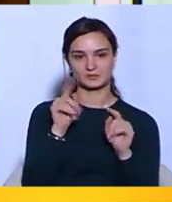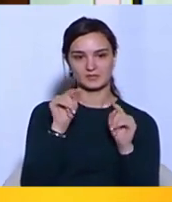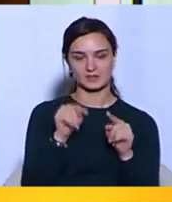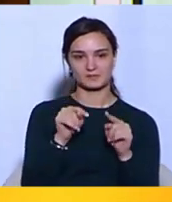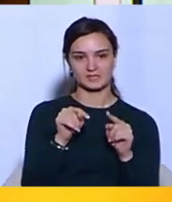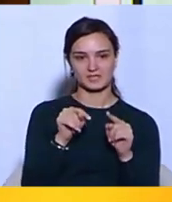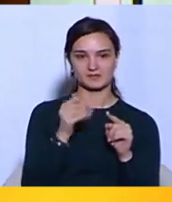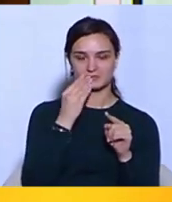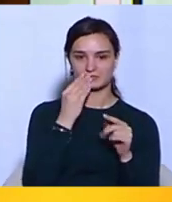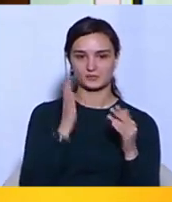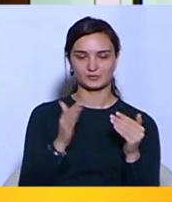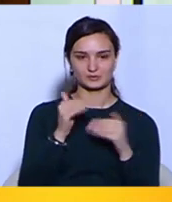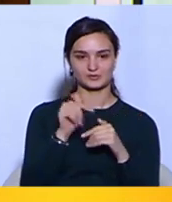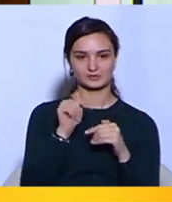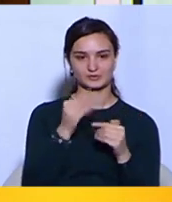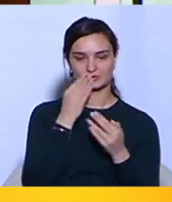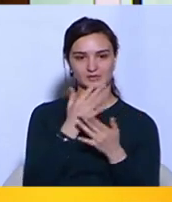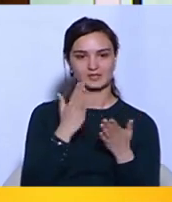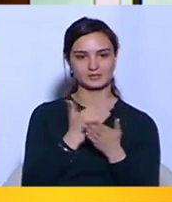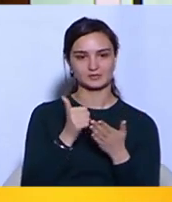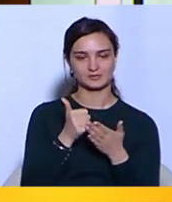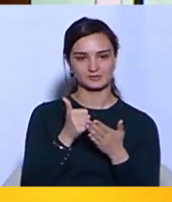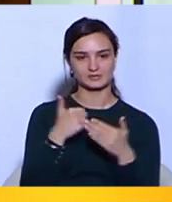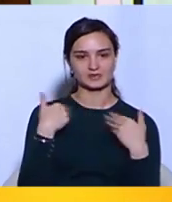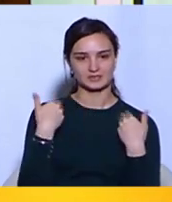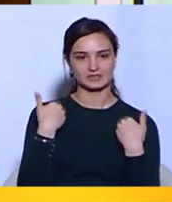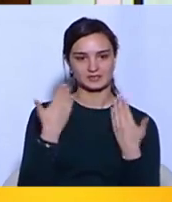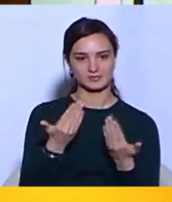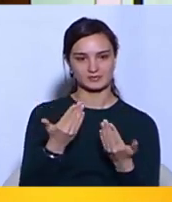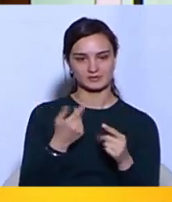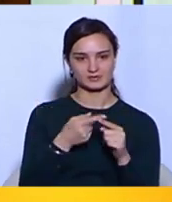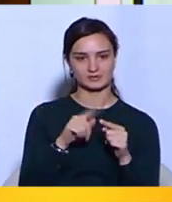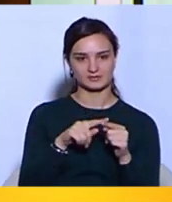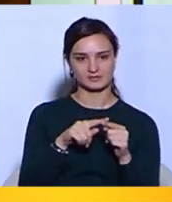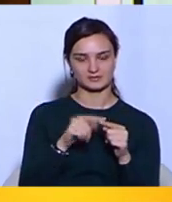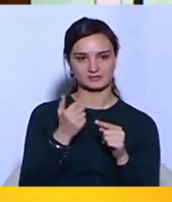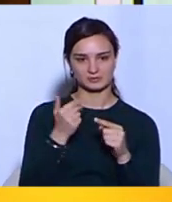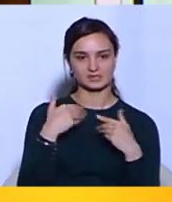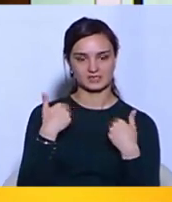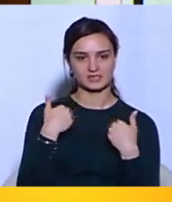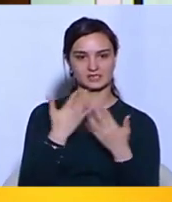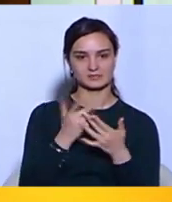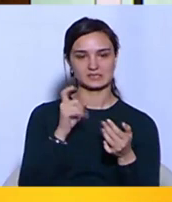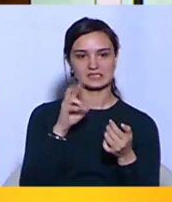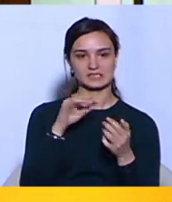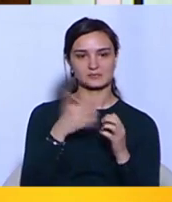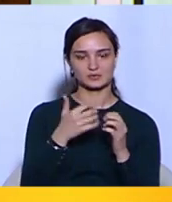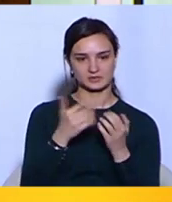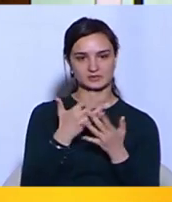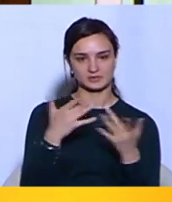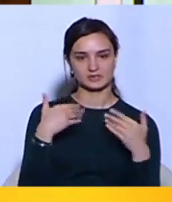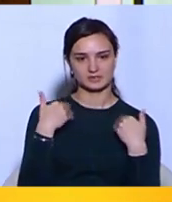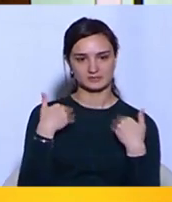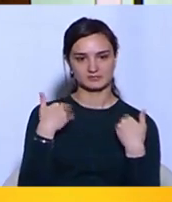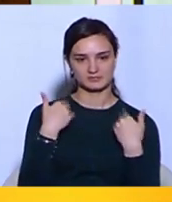ამ ზონაში არსებული პროდუქტები არის როგორი? სასარგებლო. სასარგებლო. სასარგებლოა. ხილი და ბოსტნეული